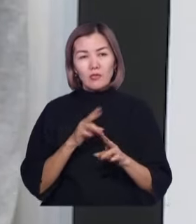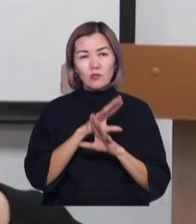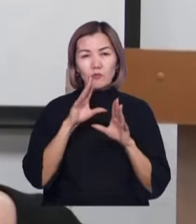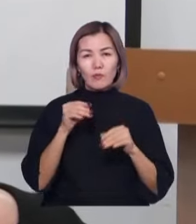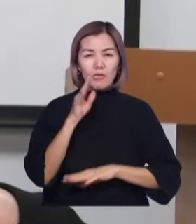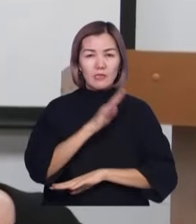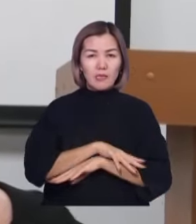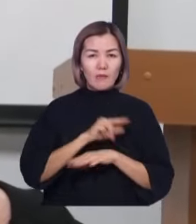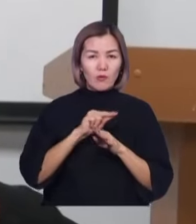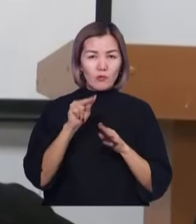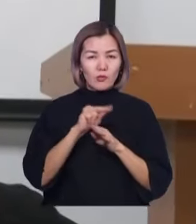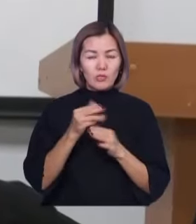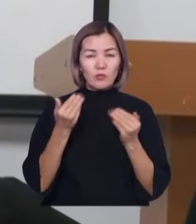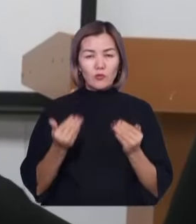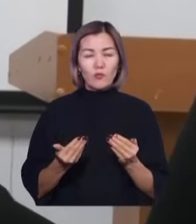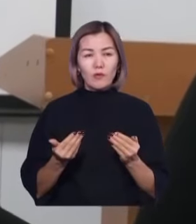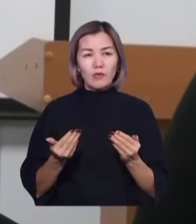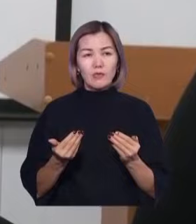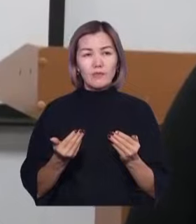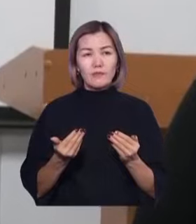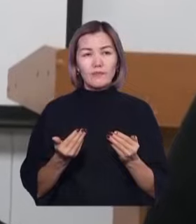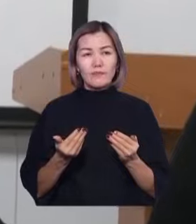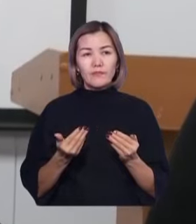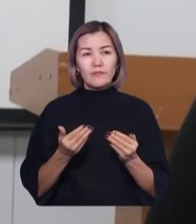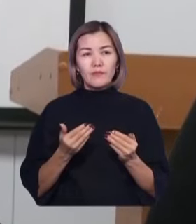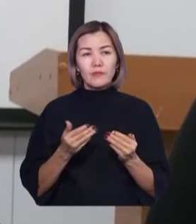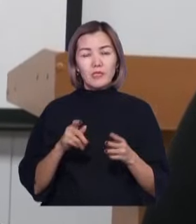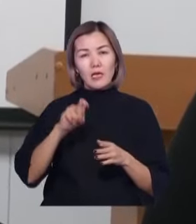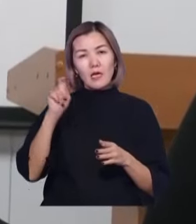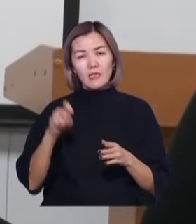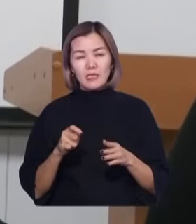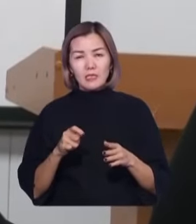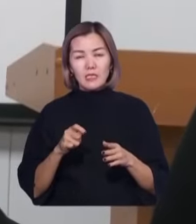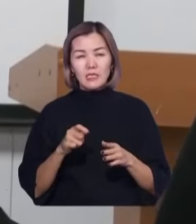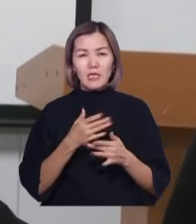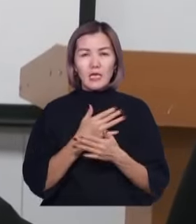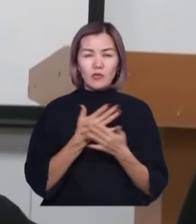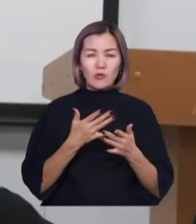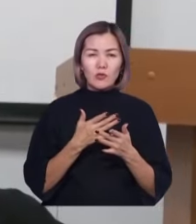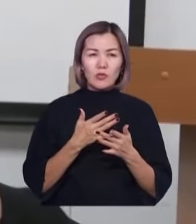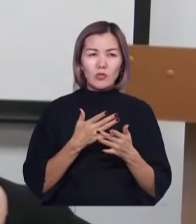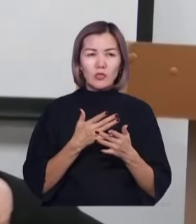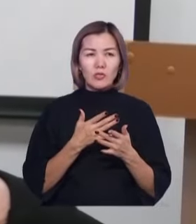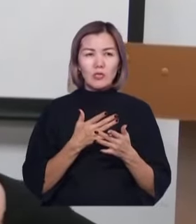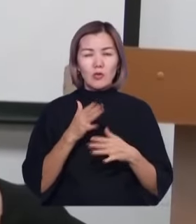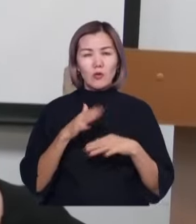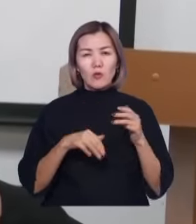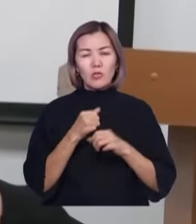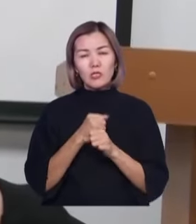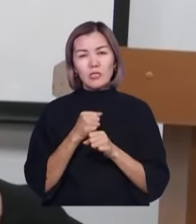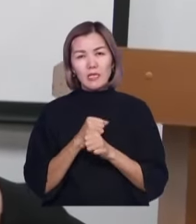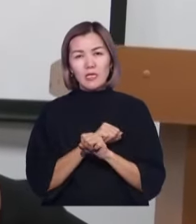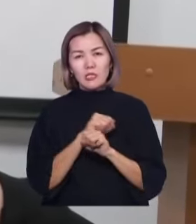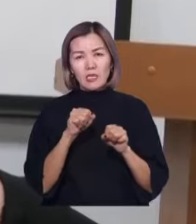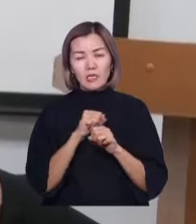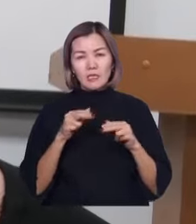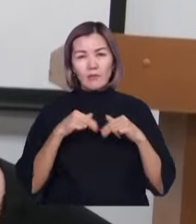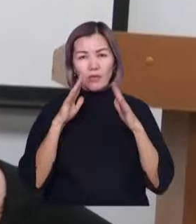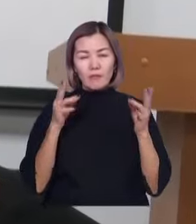өткіздік. Қазіргі заманауи қақтығыстарда, нелерде осында қолдан жасалған жарылғыш заттарға өте қатты